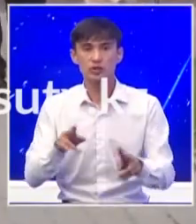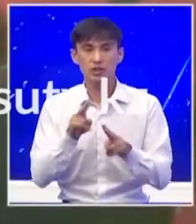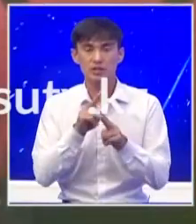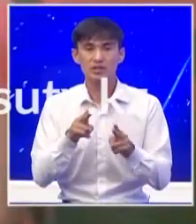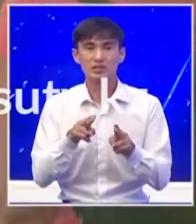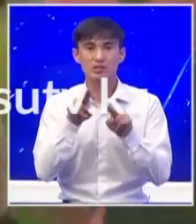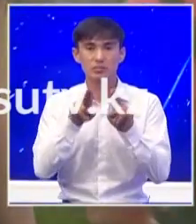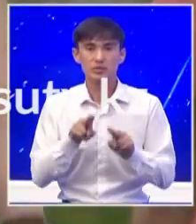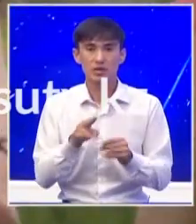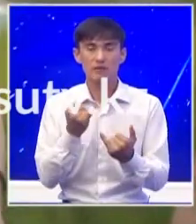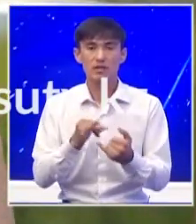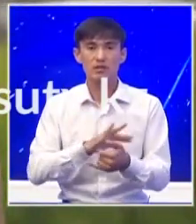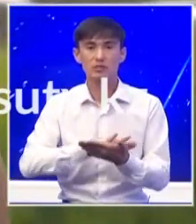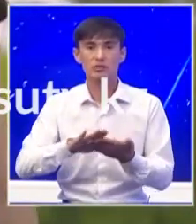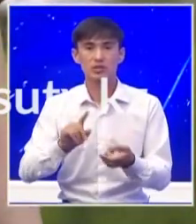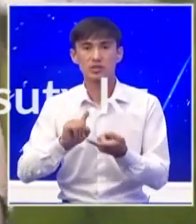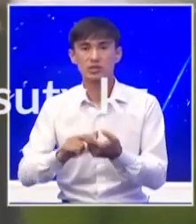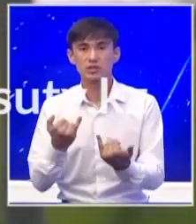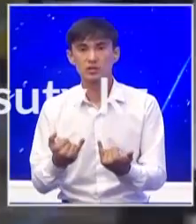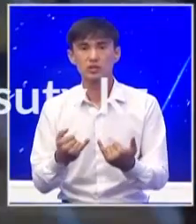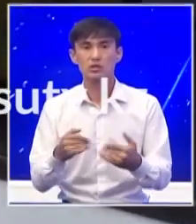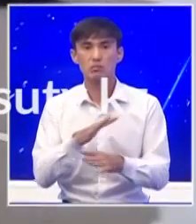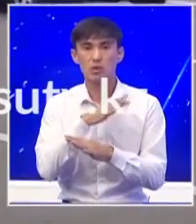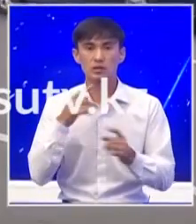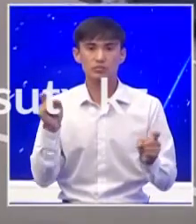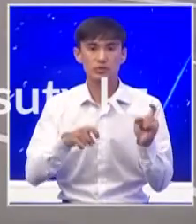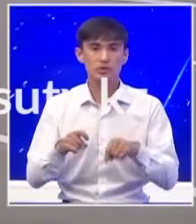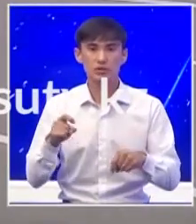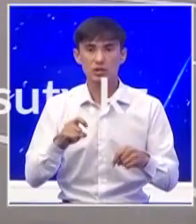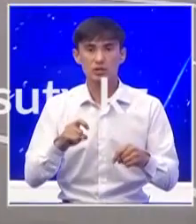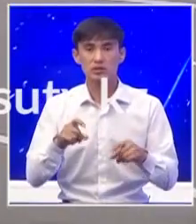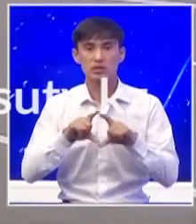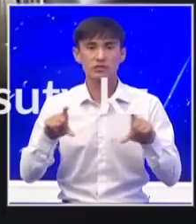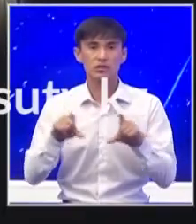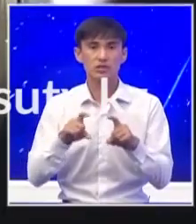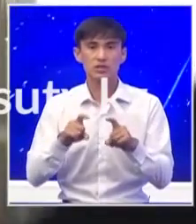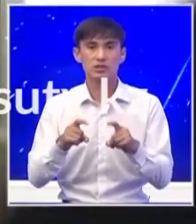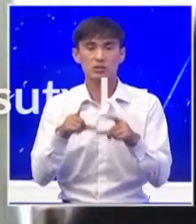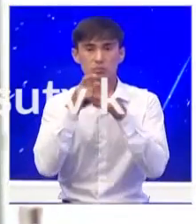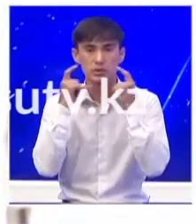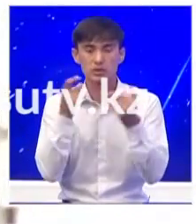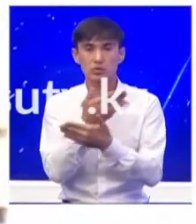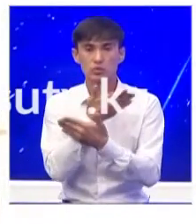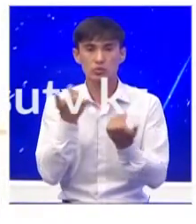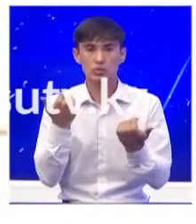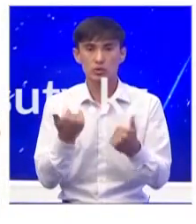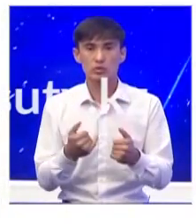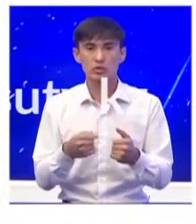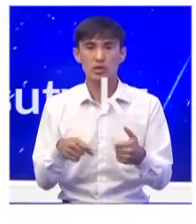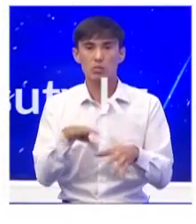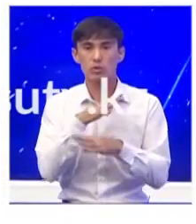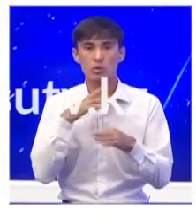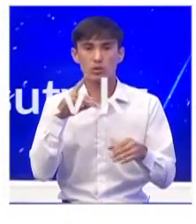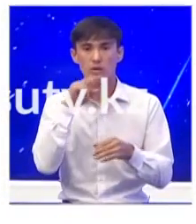Казахстанцы продолжают массово посещать заведения, перестали носить маски и соблюдать социальную дистанцию. Так, по ошибке выявили